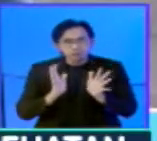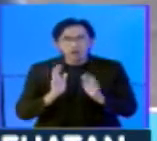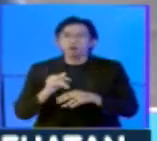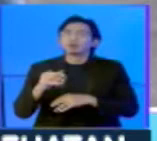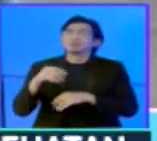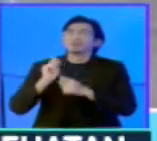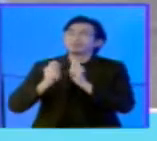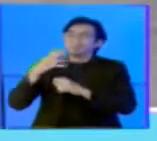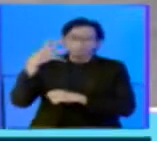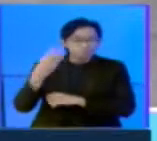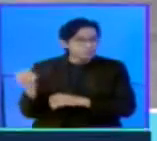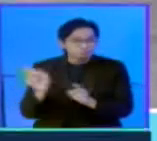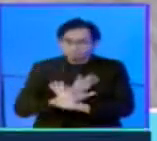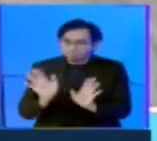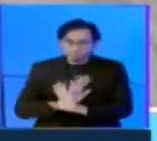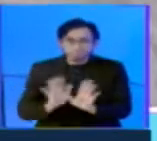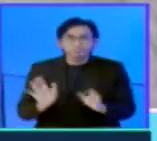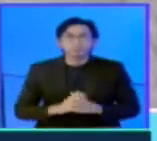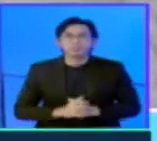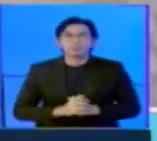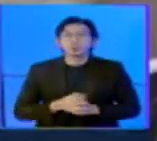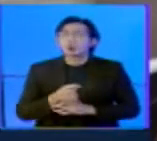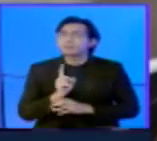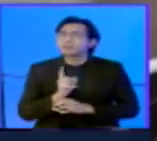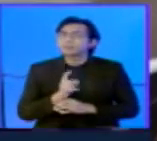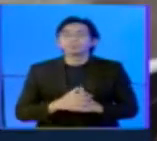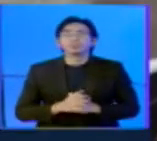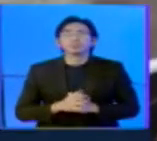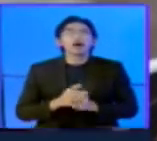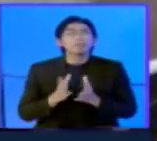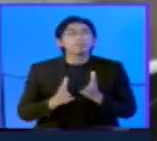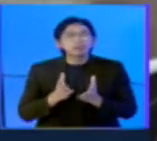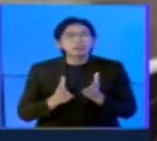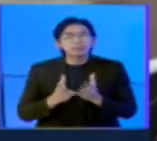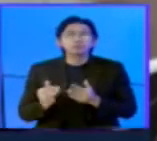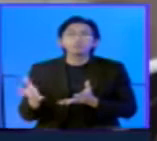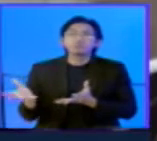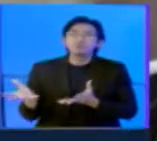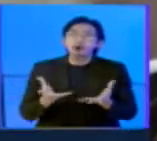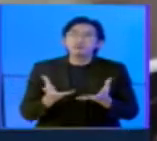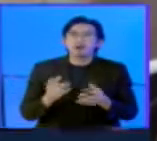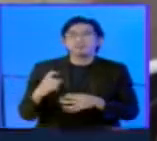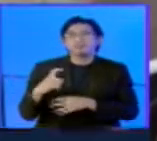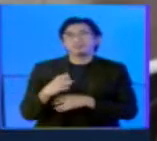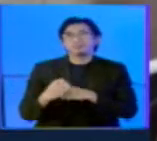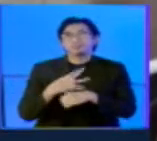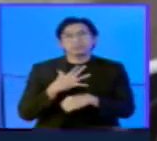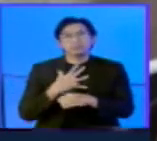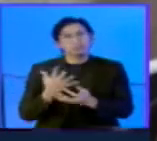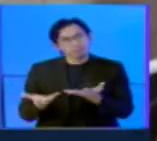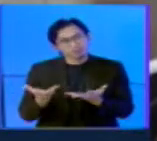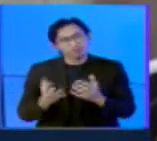karena barangkali nanti mereka sebagai carrier pembawa COVID-19, di mana Kota Tegal sampai hari ini, Alhamdulillah kita sudah